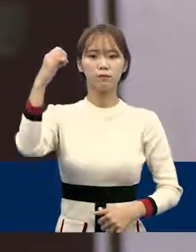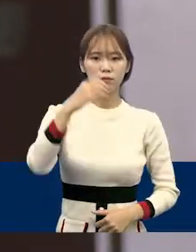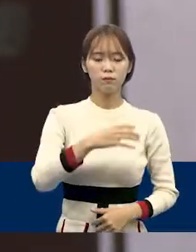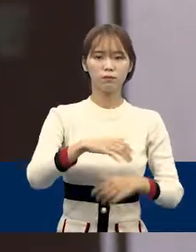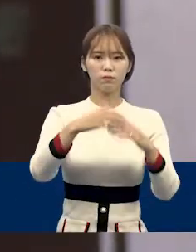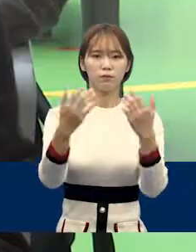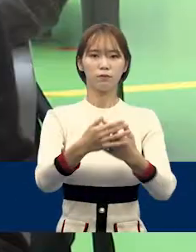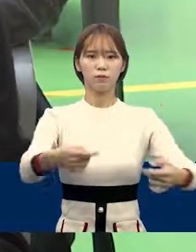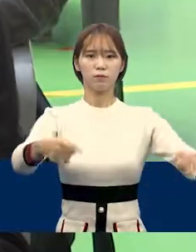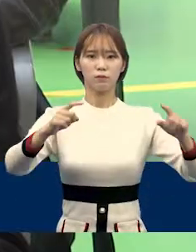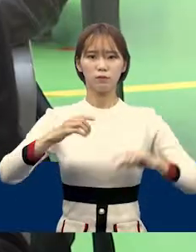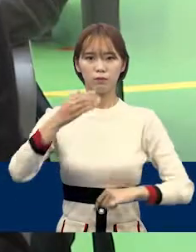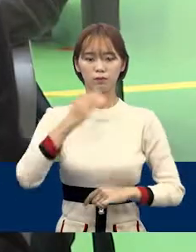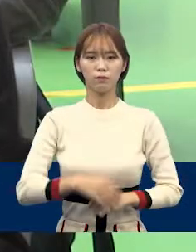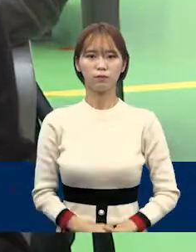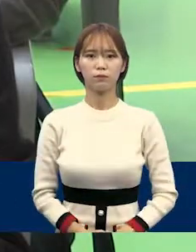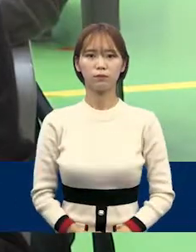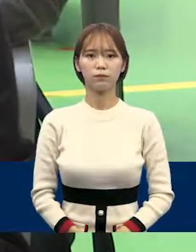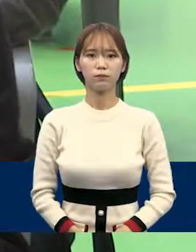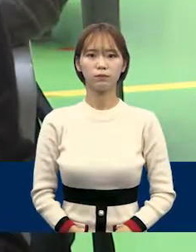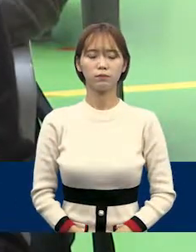매달 무료로 진행되고 있습니다